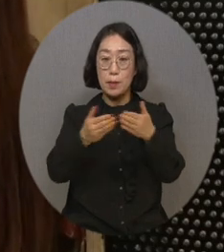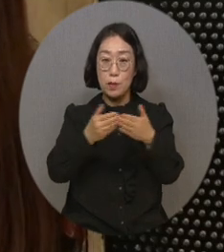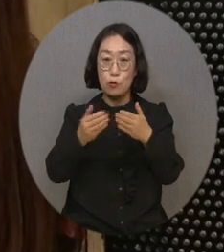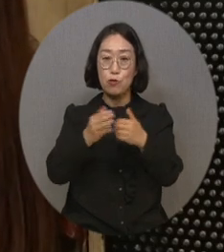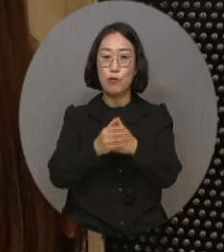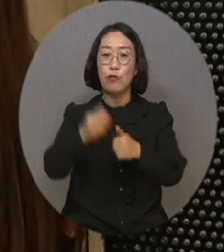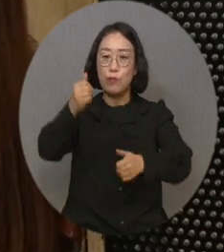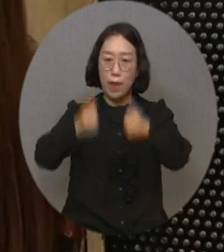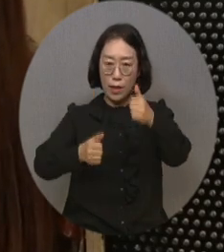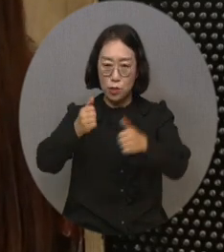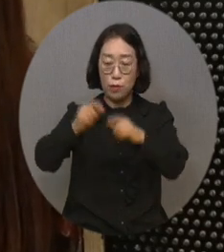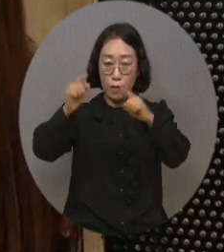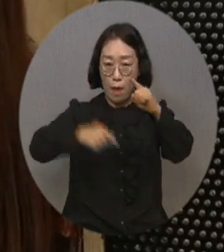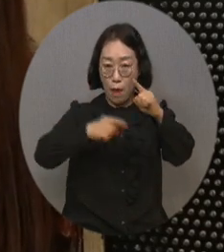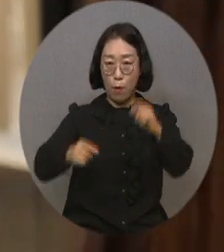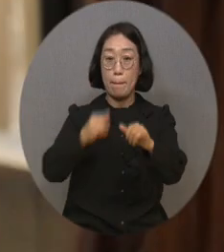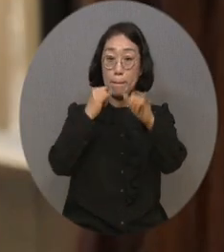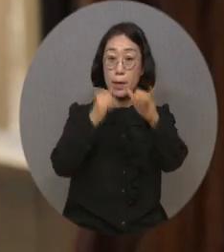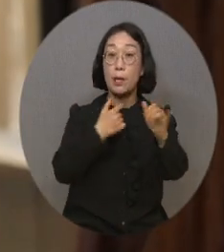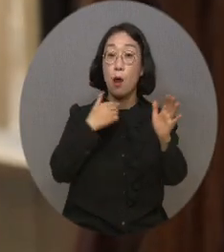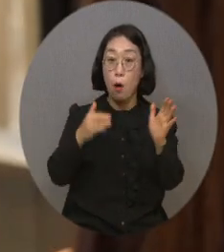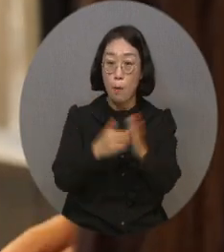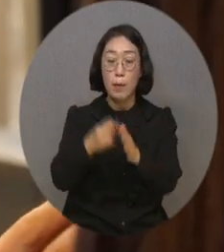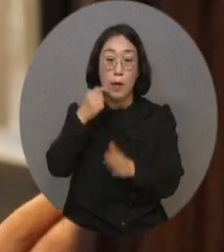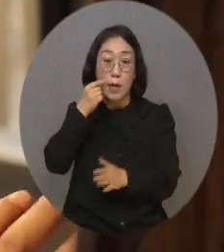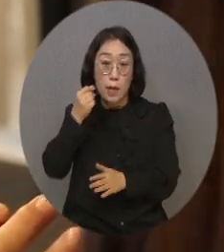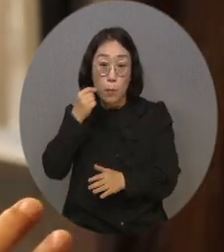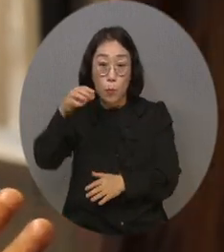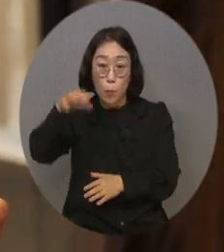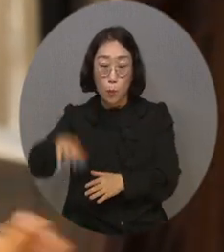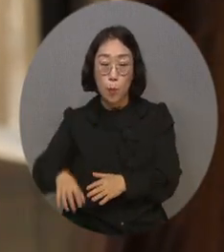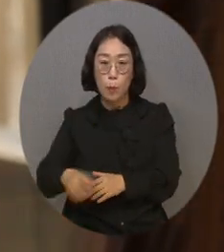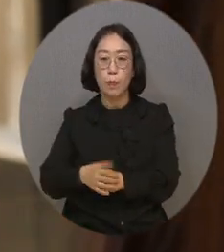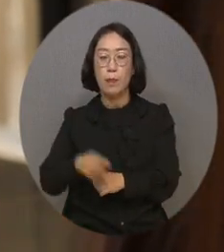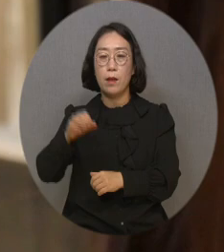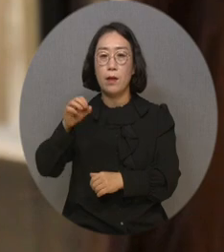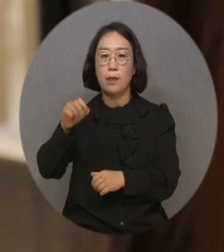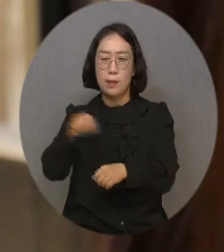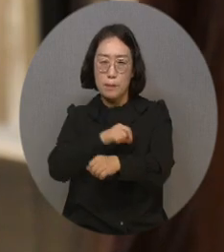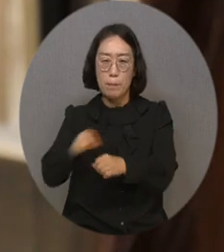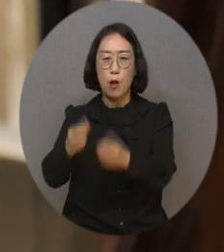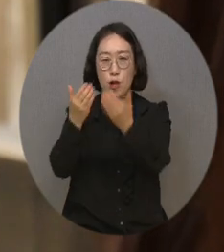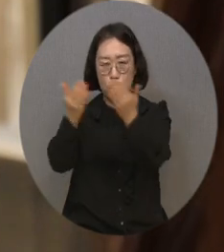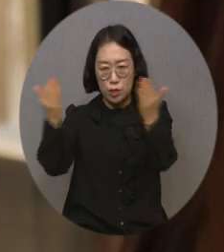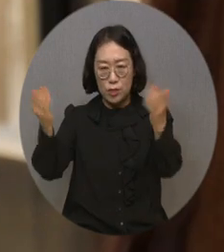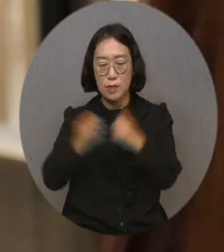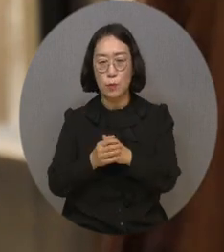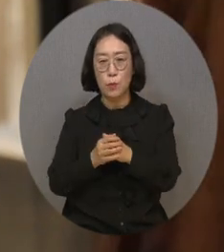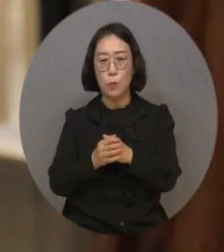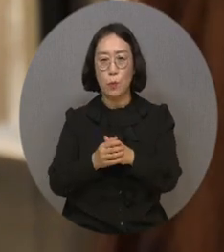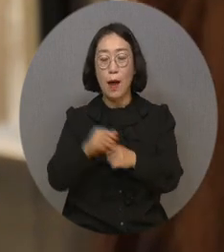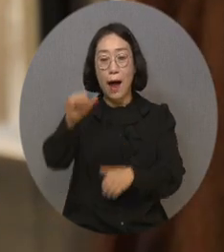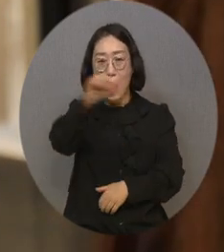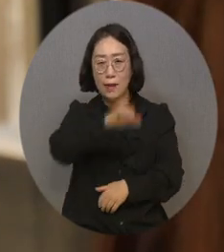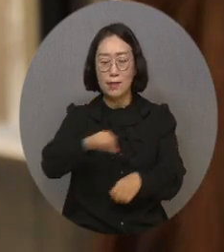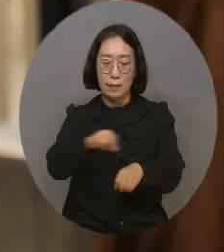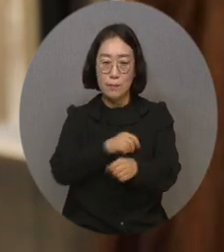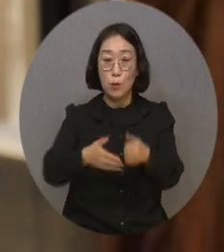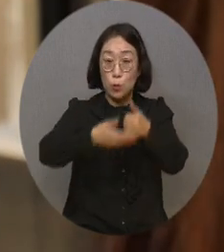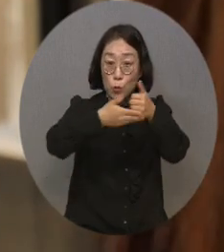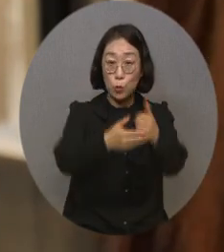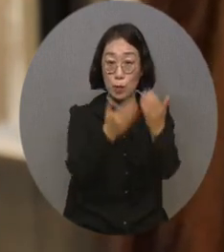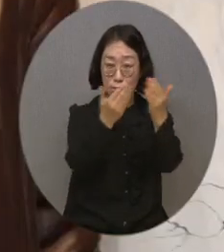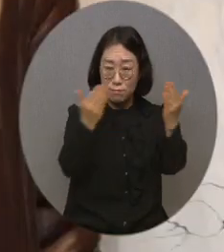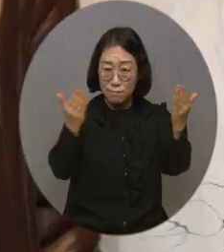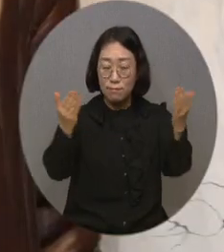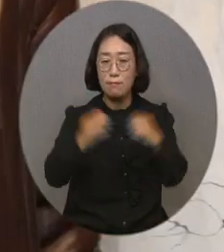등 각종 대회에서 수상하고 일본 오사카 한류 엑스포파크 특별전, 한류 엑스포인 아시아 특별 초대전에